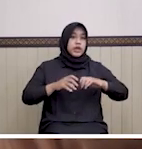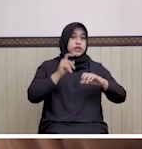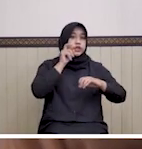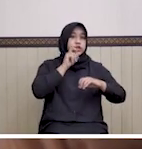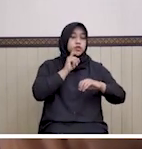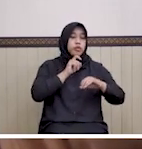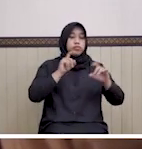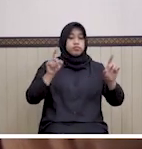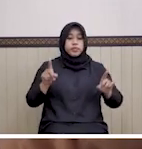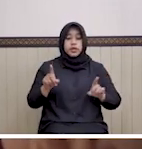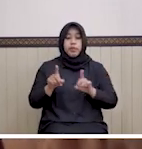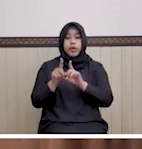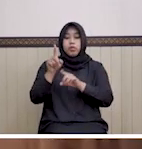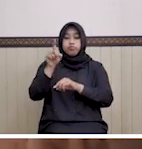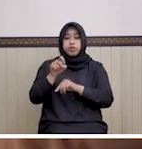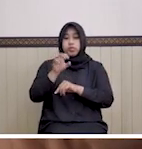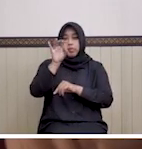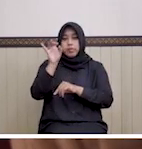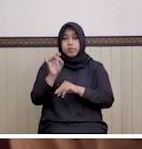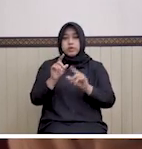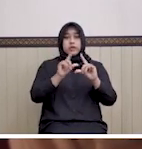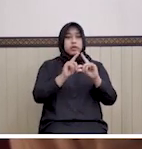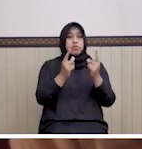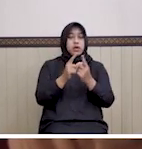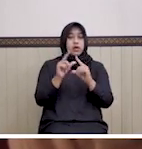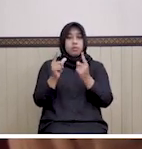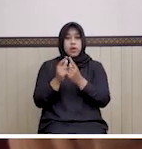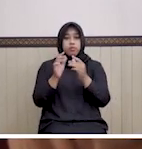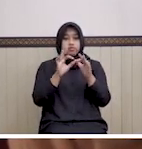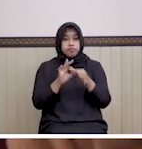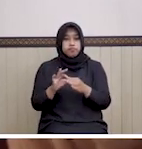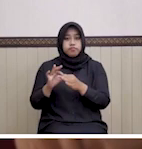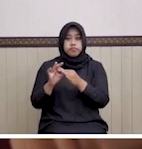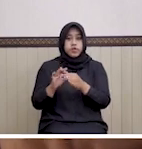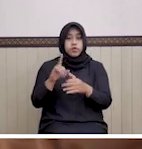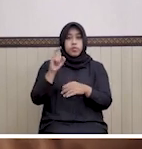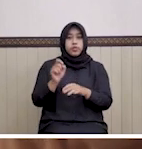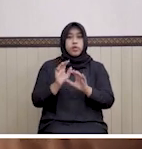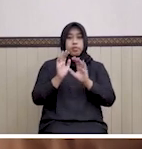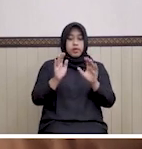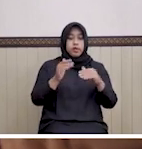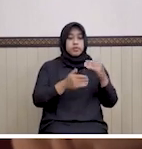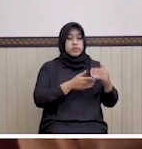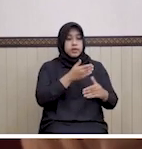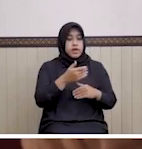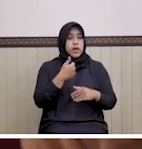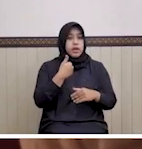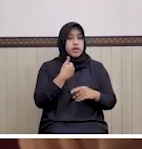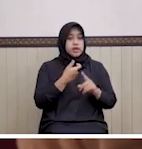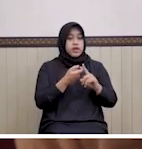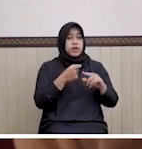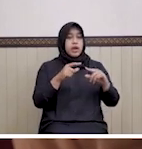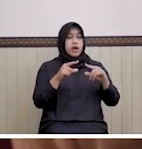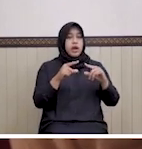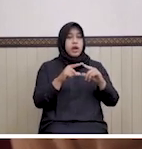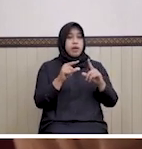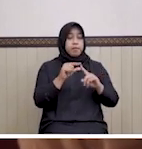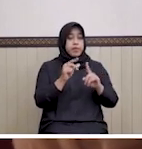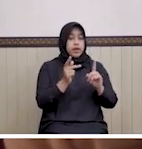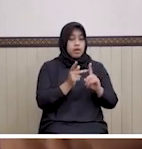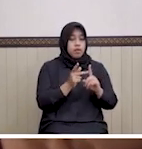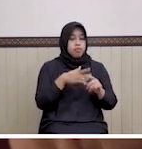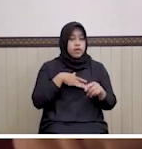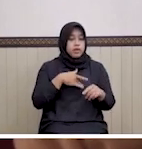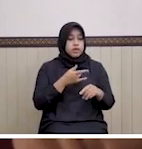pendampingannya yang butuh berbagai lembaga bekerjasama karena kebutuhannya rental banyak kemudian juga tadi dari aparat penegak hukum Mengalami